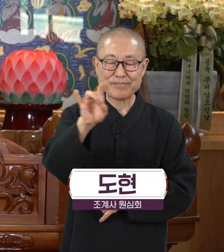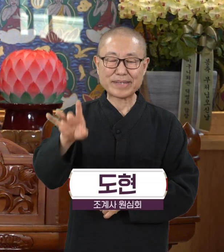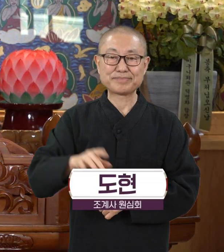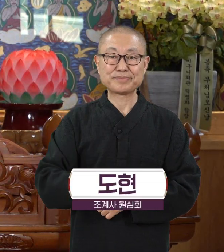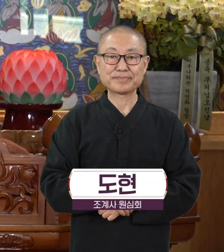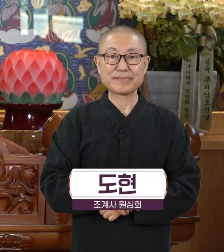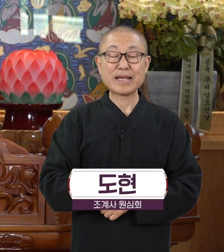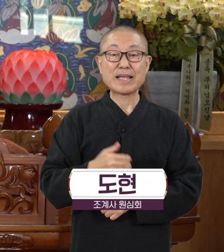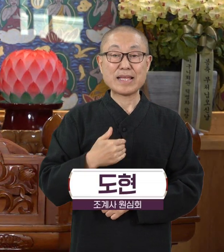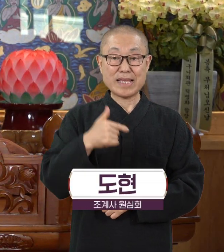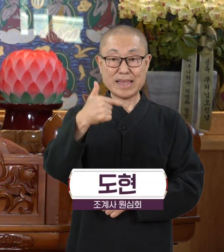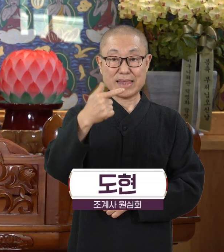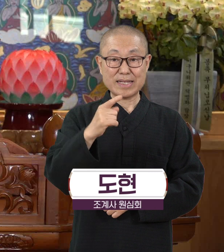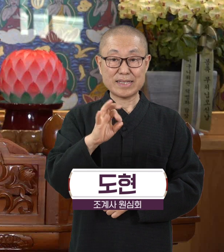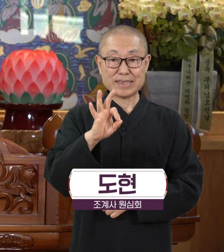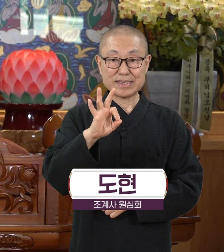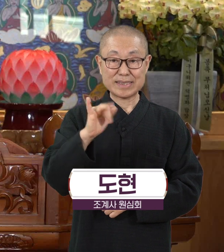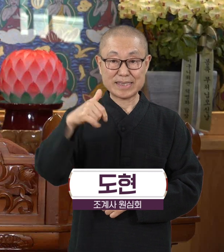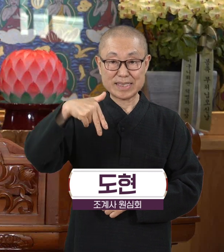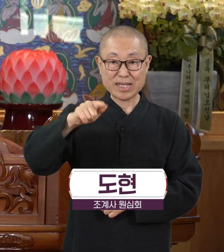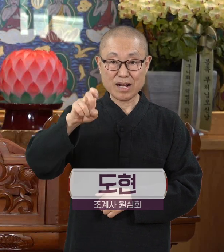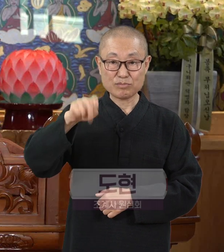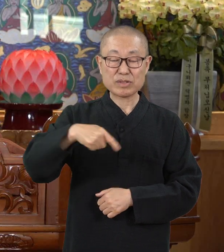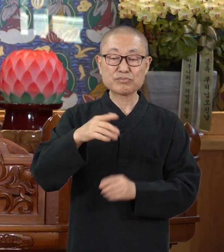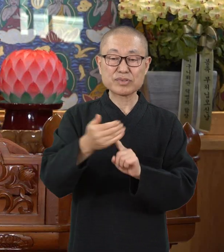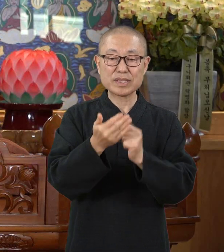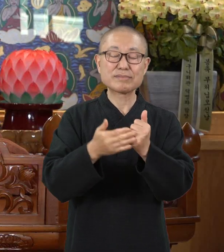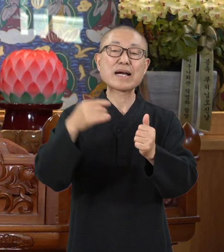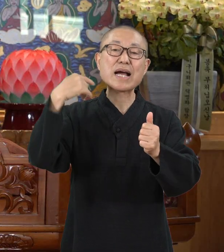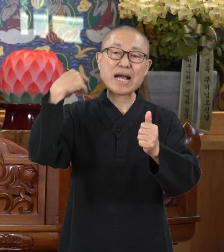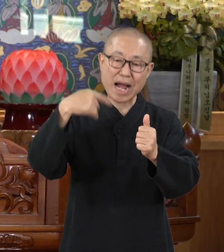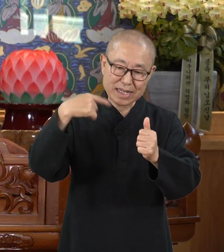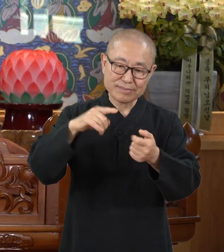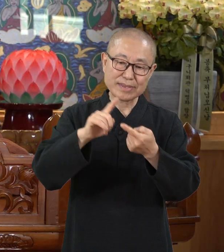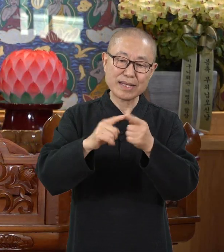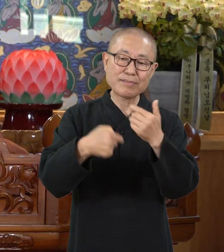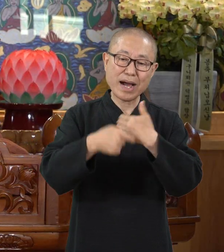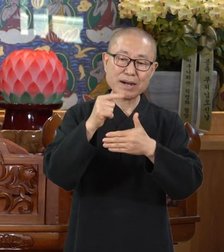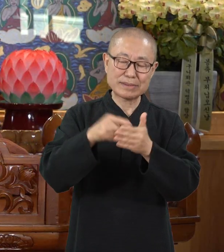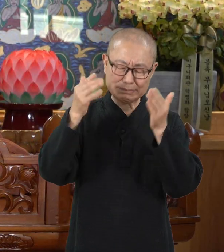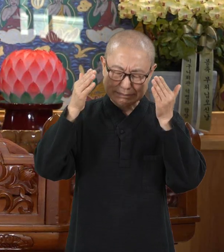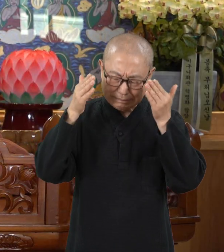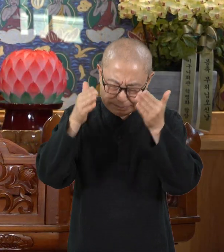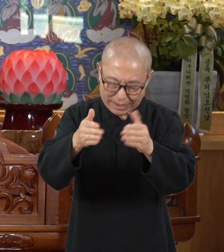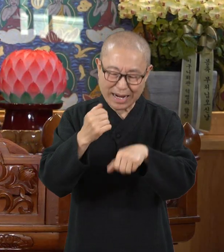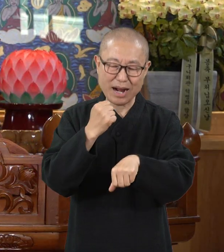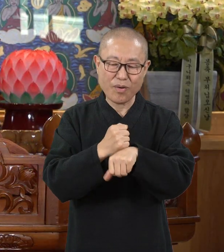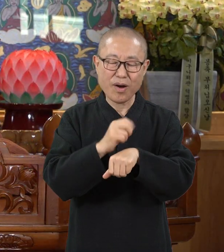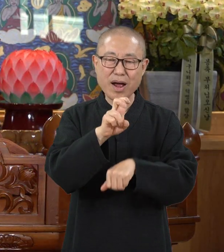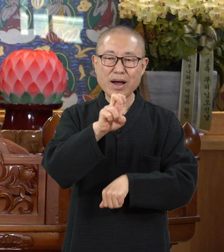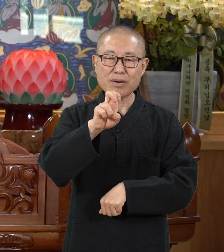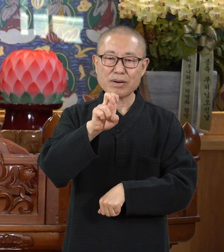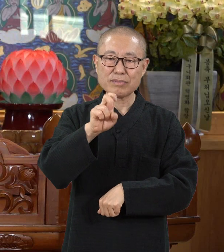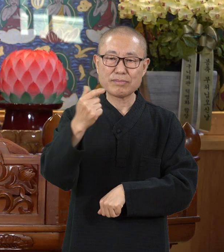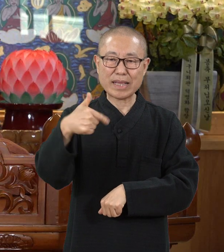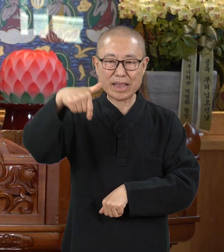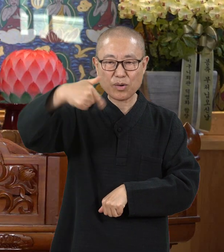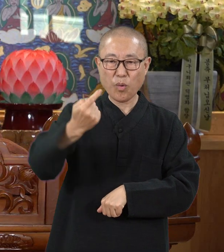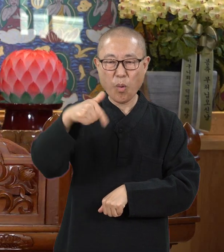분이 능인정목의 부처님 가르침에 우리가 마음을 다하고 만고강명의